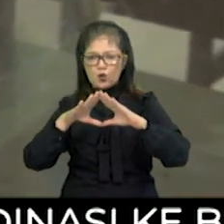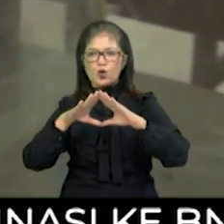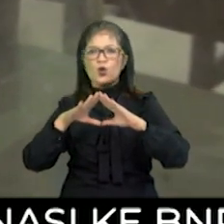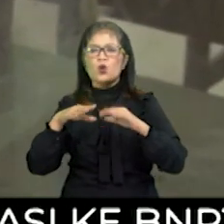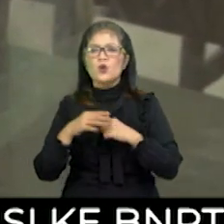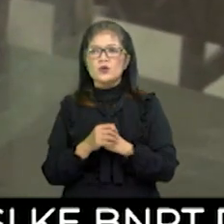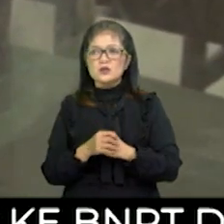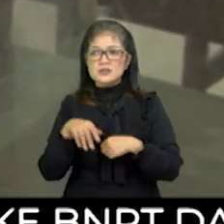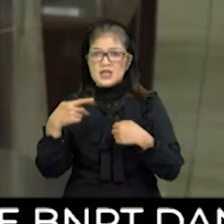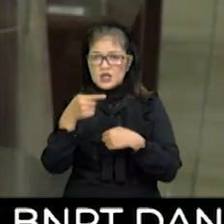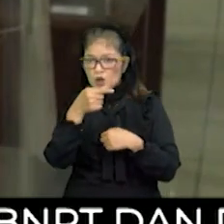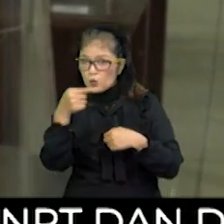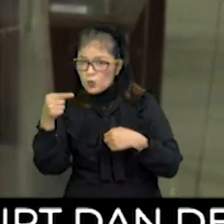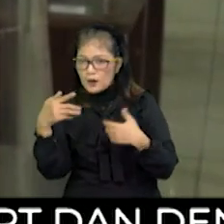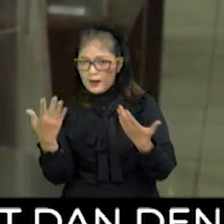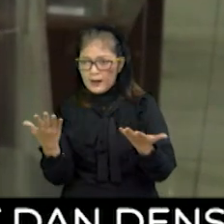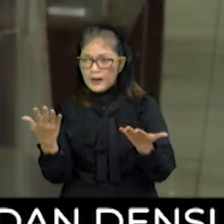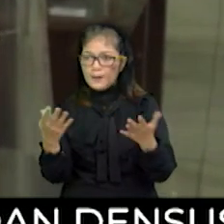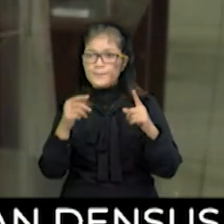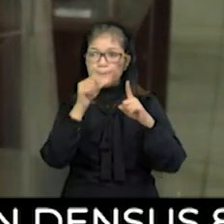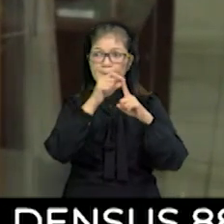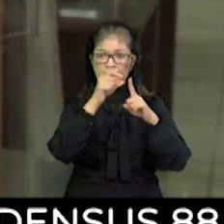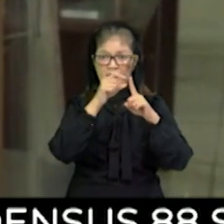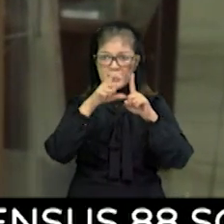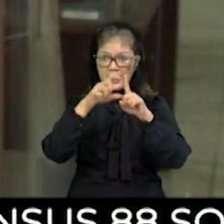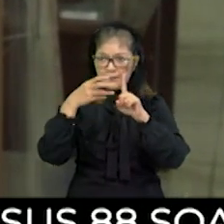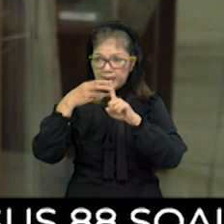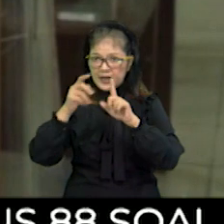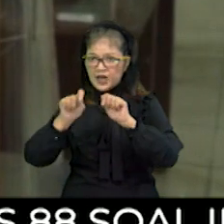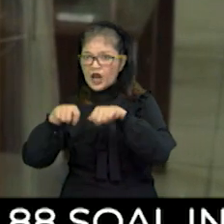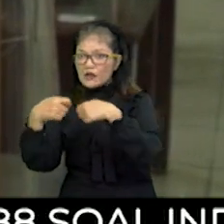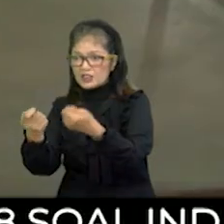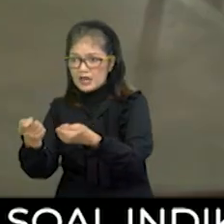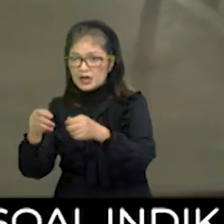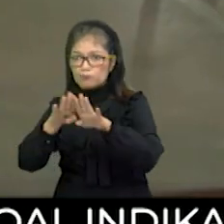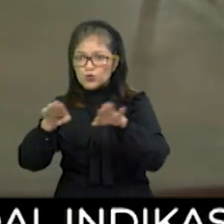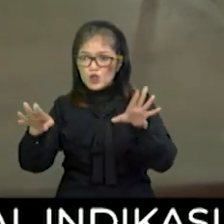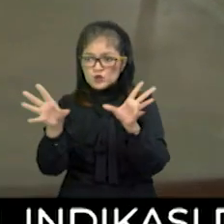Hingga akhir penutupan PPDB pekan lalu, sekolah ini hanya mendapatkan 10 siswa saja.